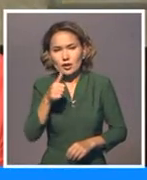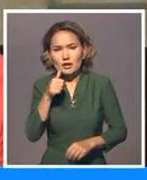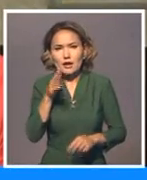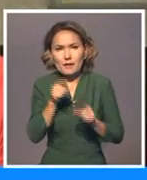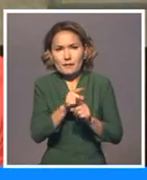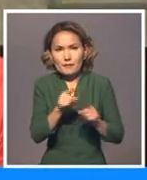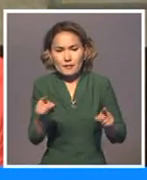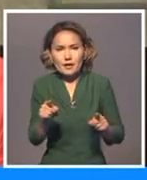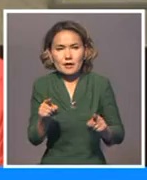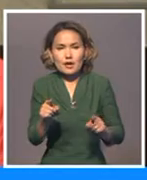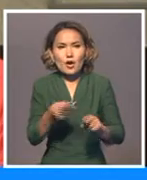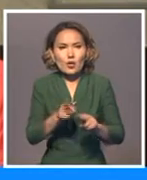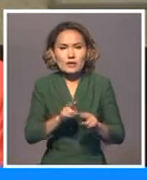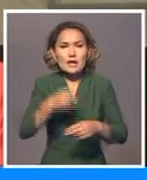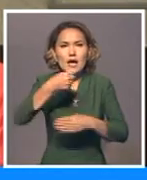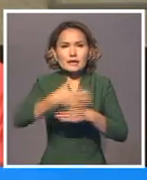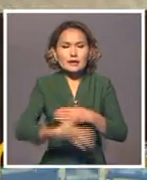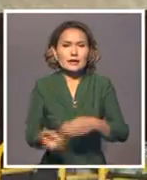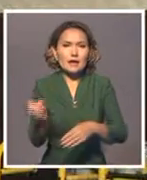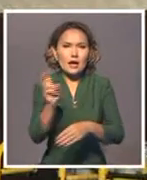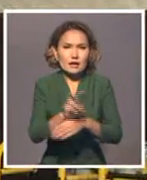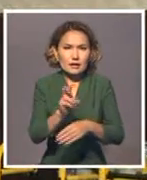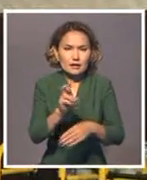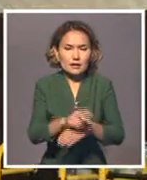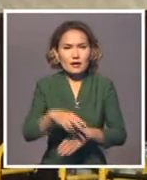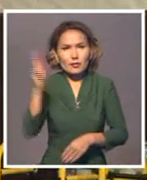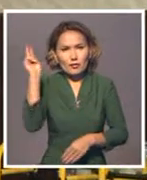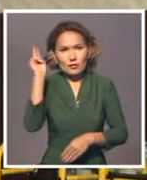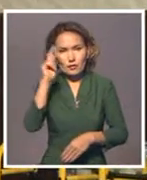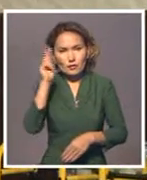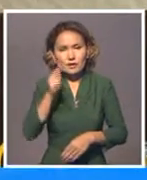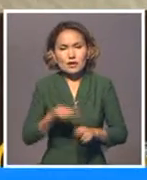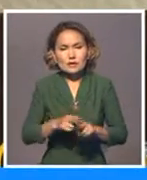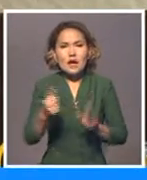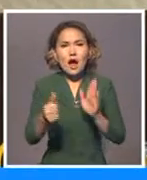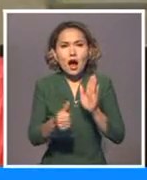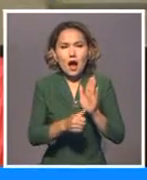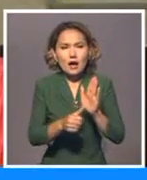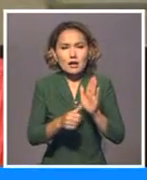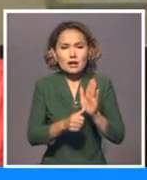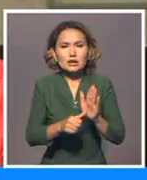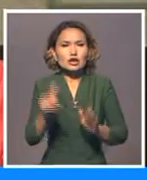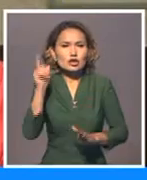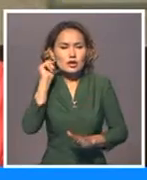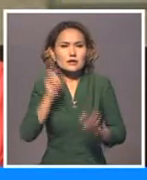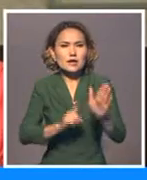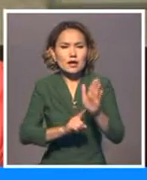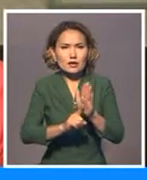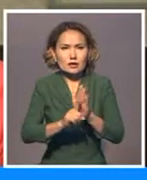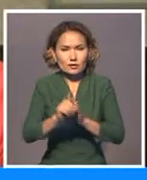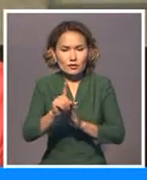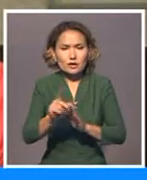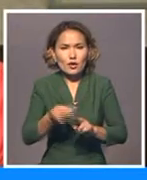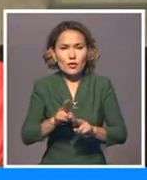Ол кохлеарный имплантация қойылған бала. Енді біз қуанып жатырық бұл баланың мектепке қосылғанына да. Біз орталыққа